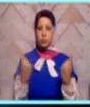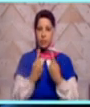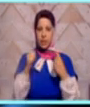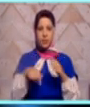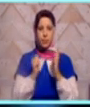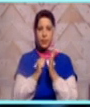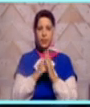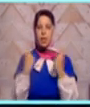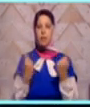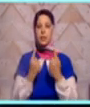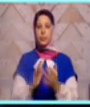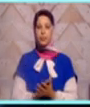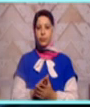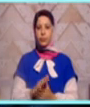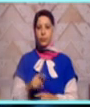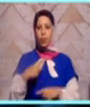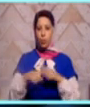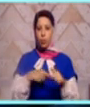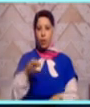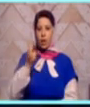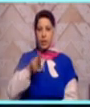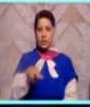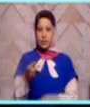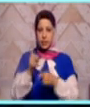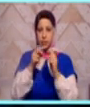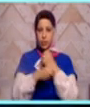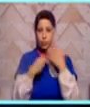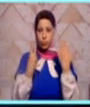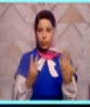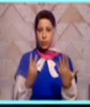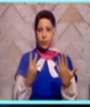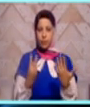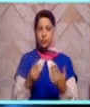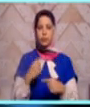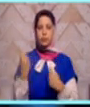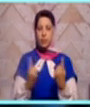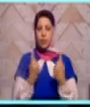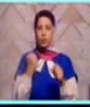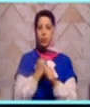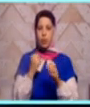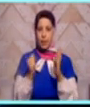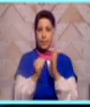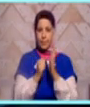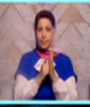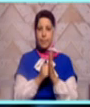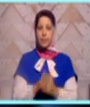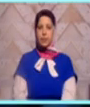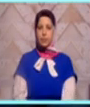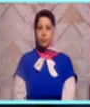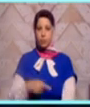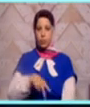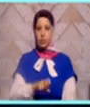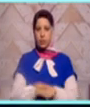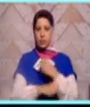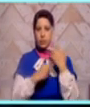هو الاحد من كل اسبوع في شهر اغسطس. يعني هذا الشهر هل ممكن ان هو يمتد مثلا لمده اسبوعين في